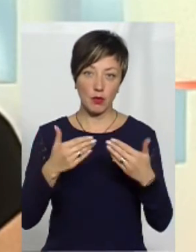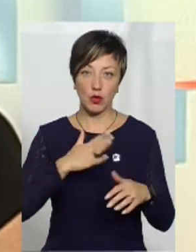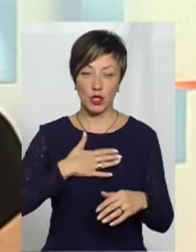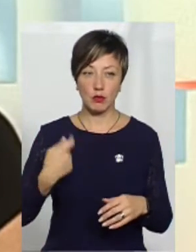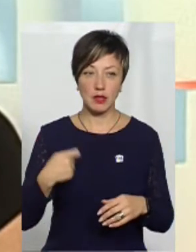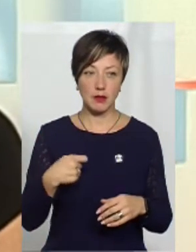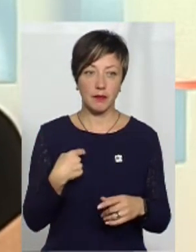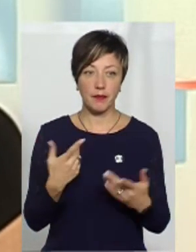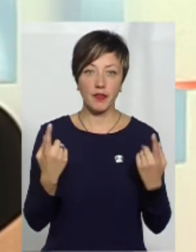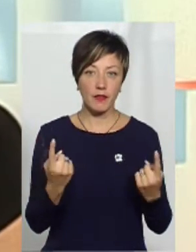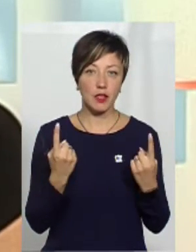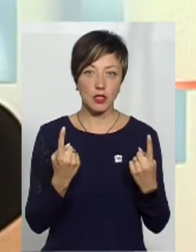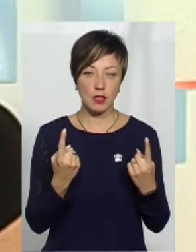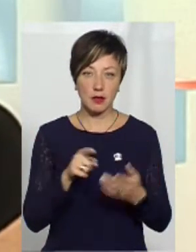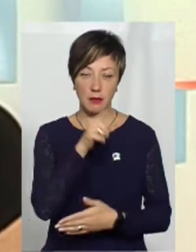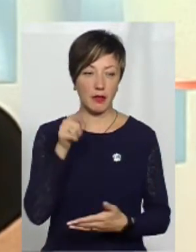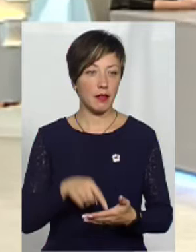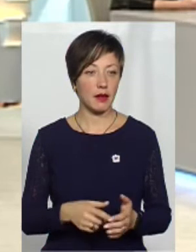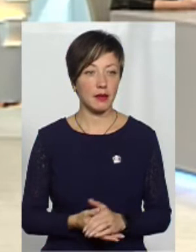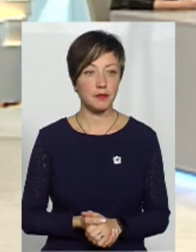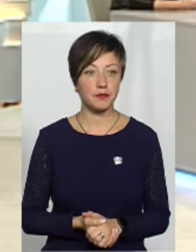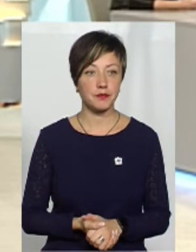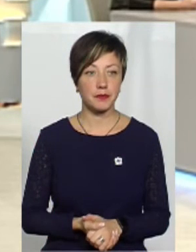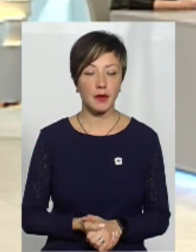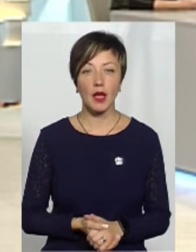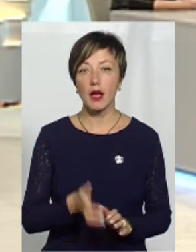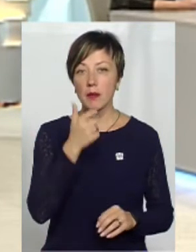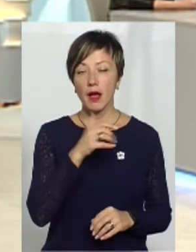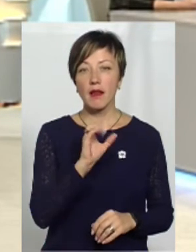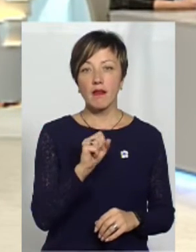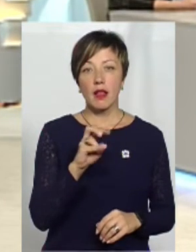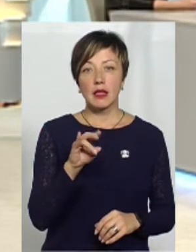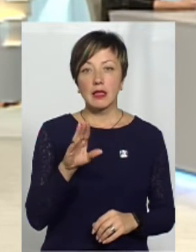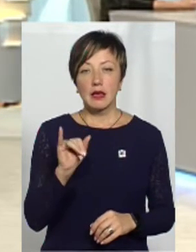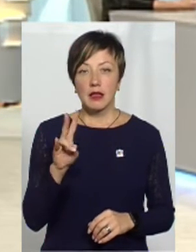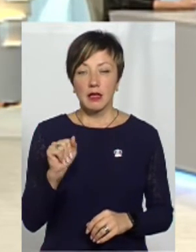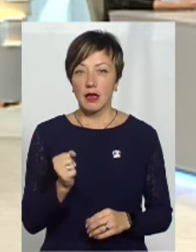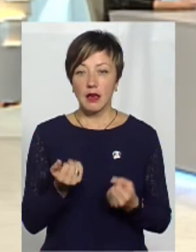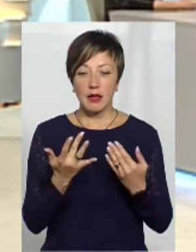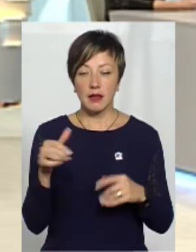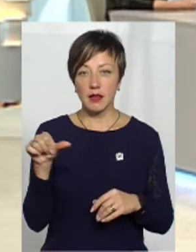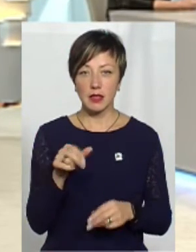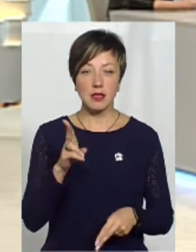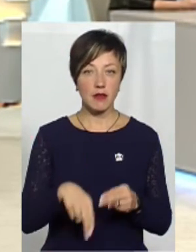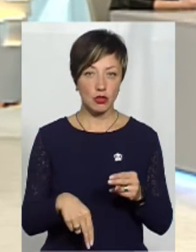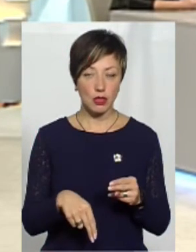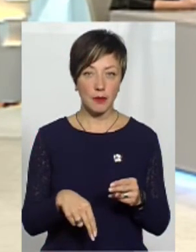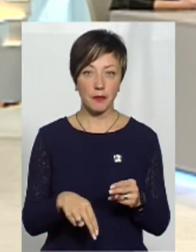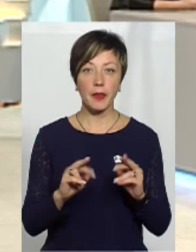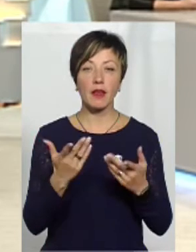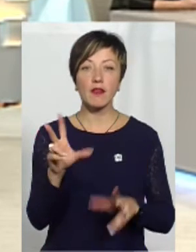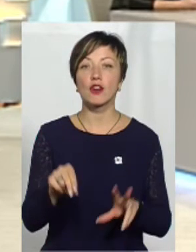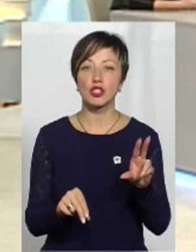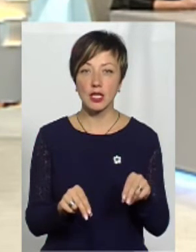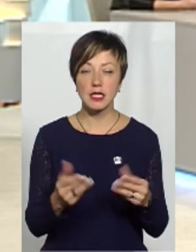наш президент, ну, це величезне питання. Пані Валентино, от лічені хвилинки до завершення. Як